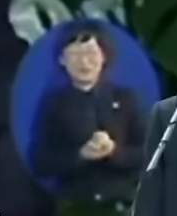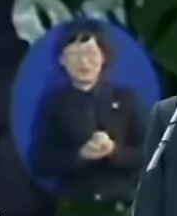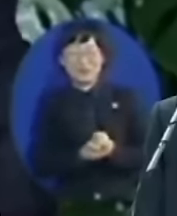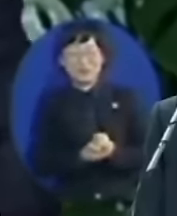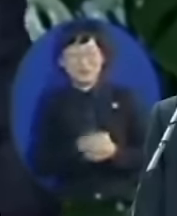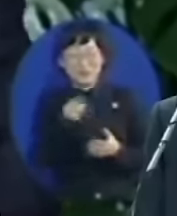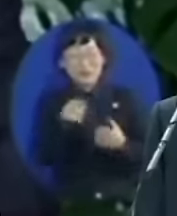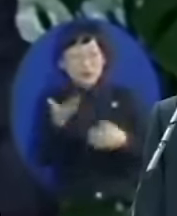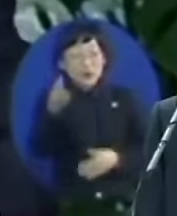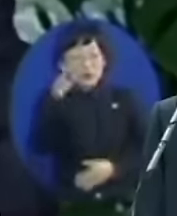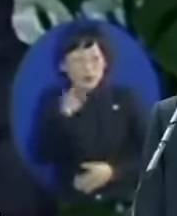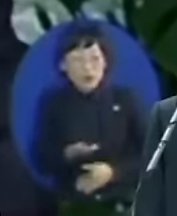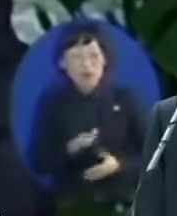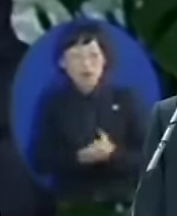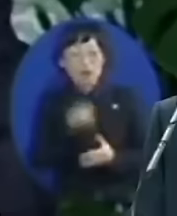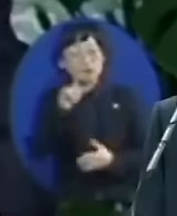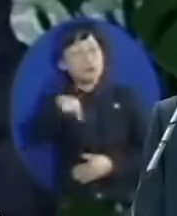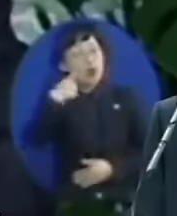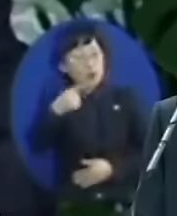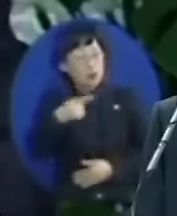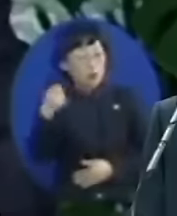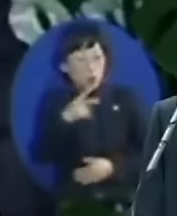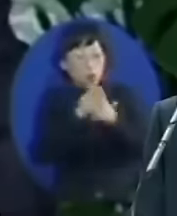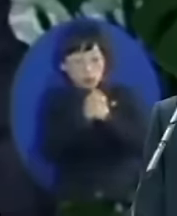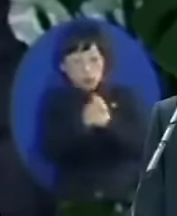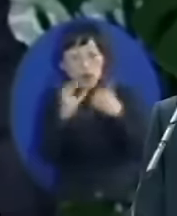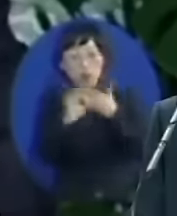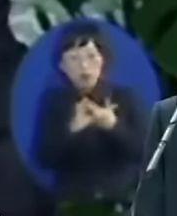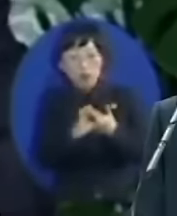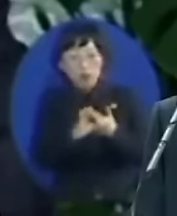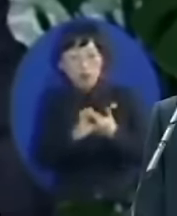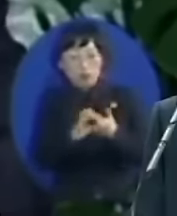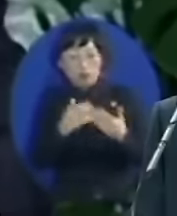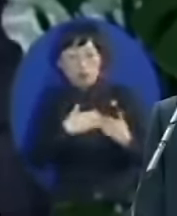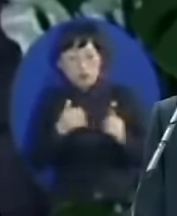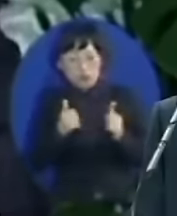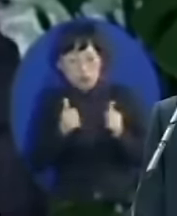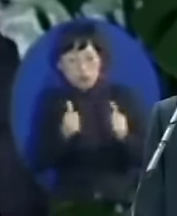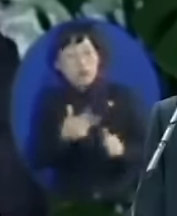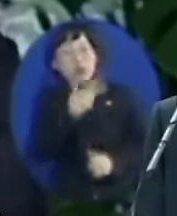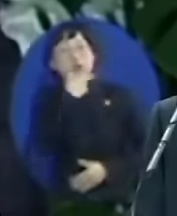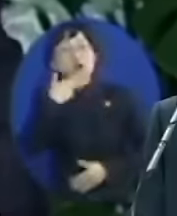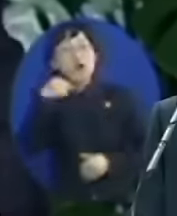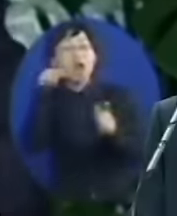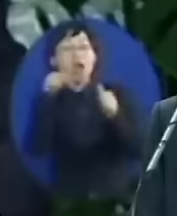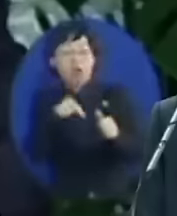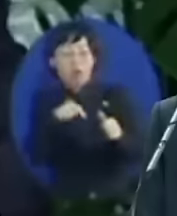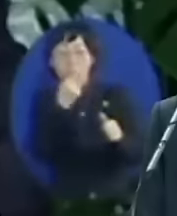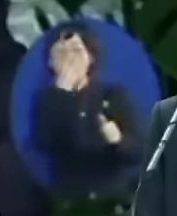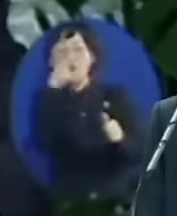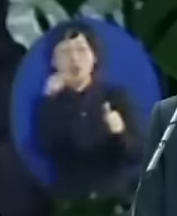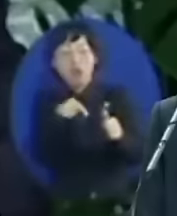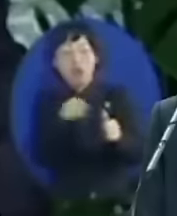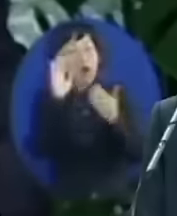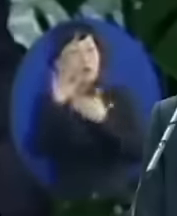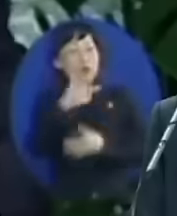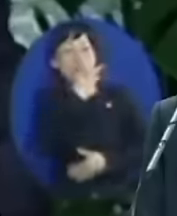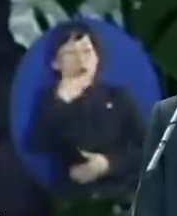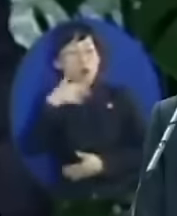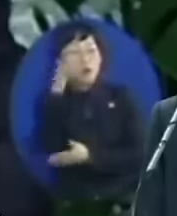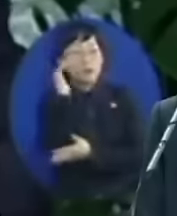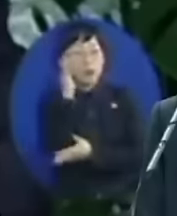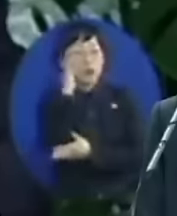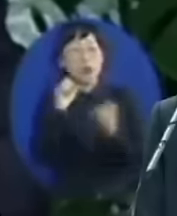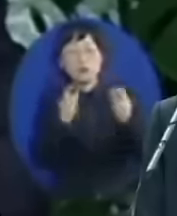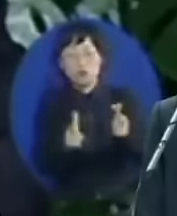아 그런데 그 다음 이후로 또 기도하면 내가 열심히 영어를 공부하라. 장차 영어로서 설교할 기회가 많이